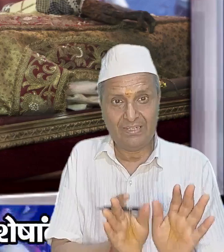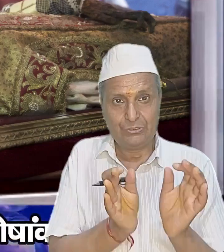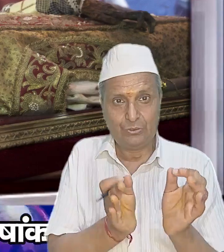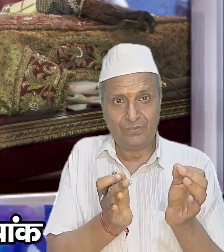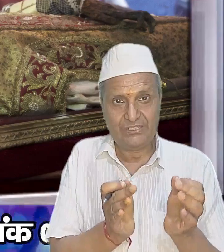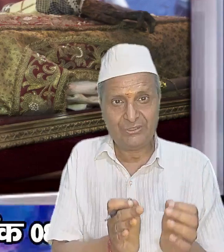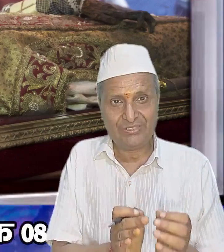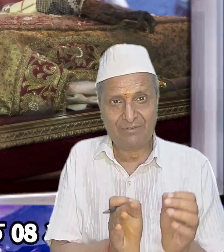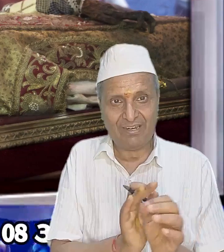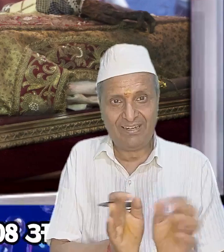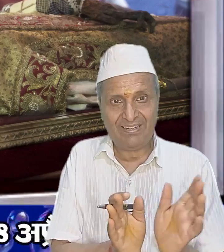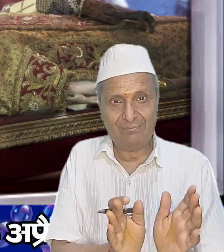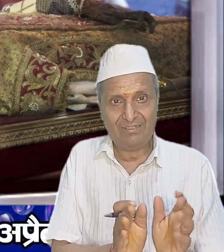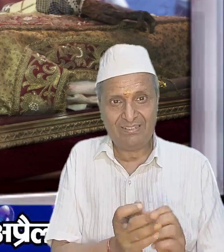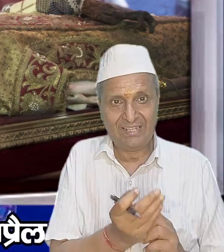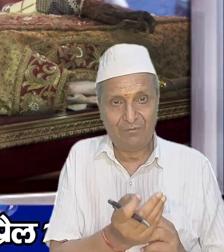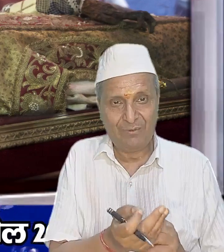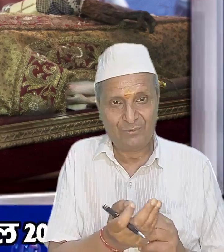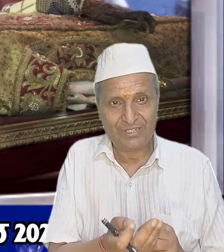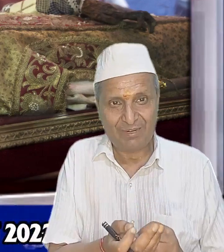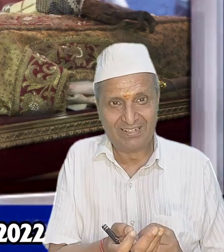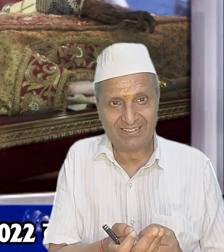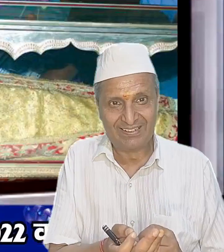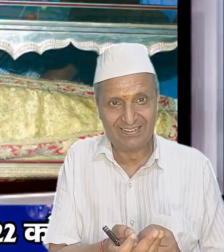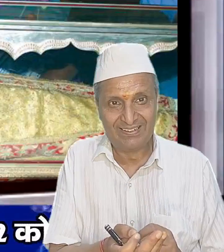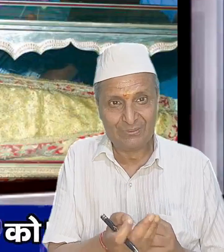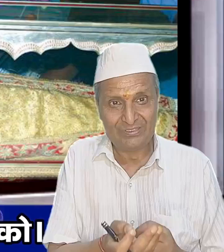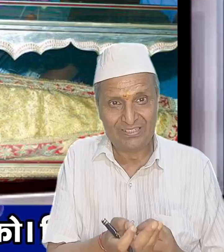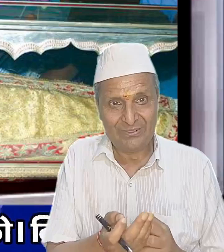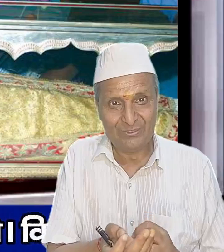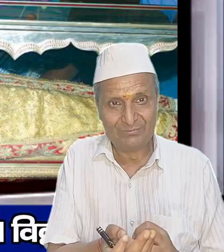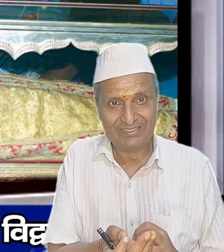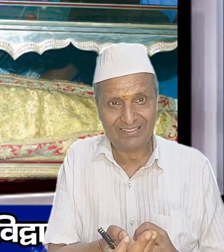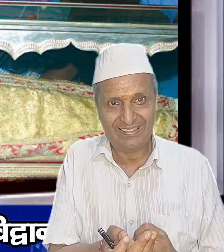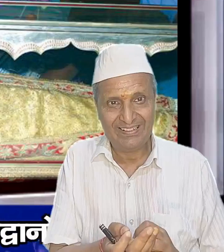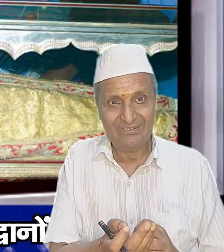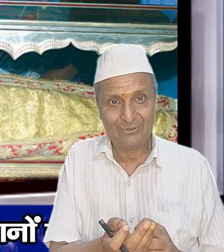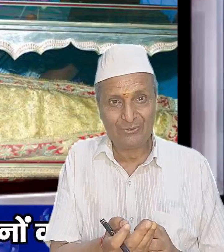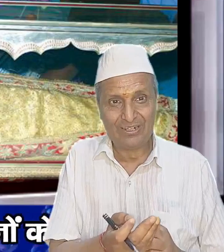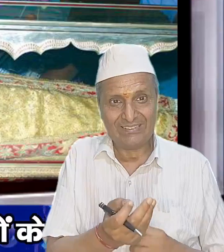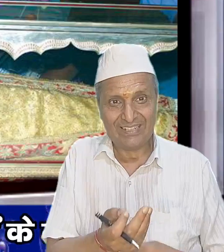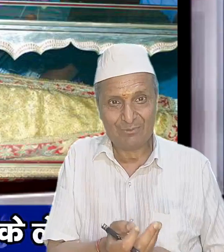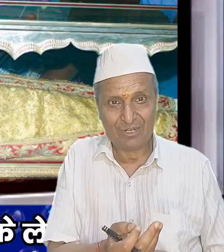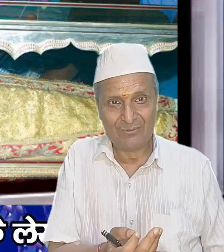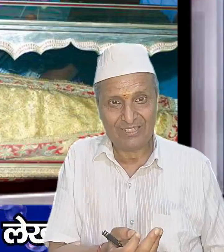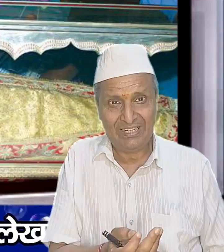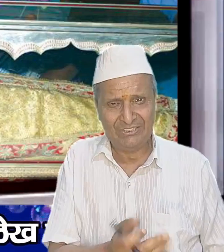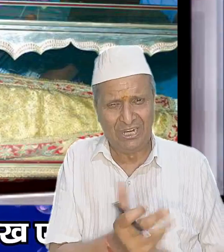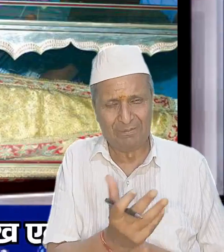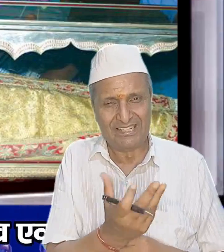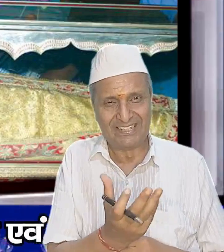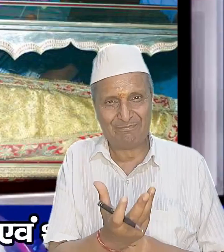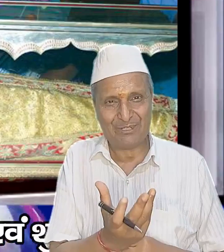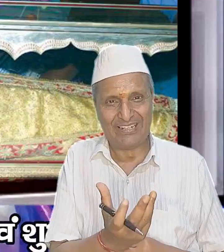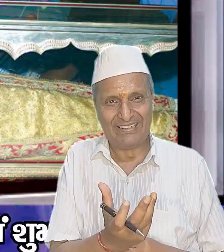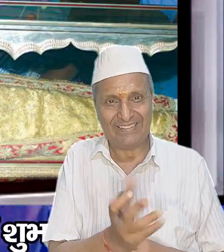तुम्हारा शाही सम्मान करते हैं। गवर्नमेंट लेवल पर पुर्तगाल के अंदर उसका सम्मान हुआ, और सम्मान में वहां की सरकार ने कि तुम आज